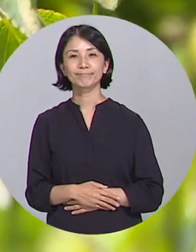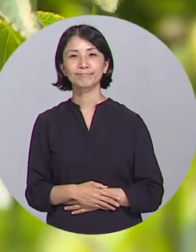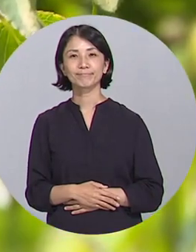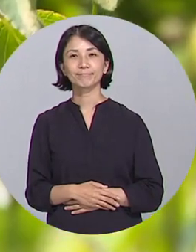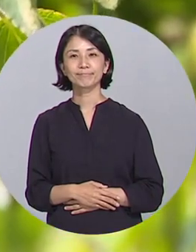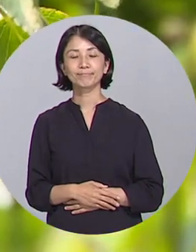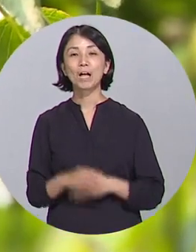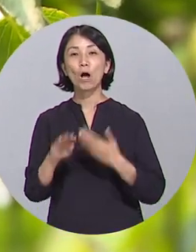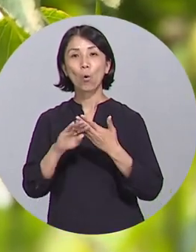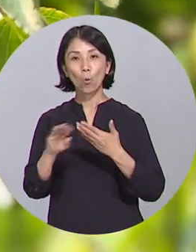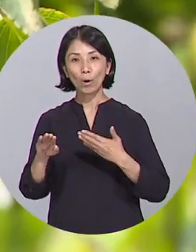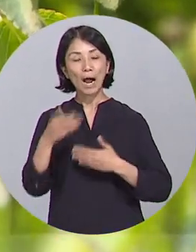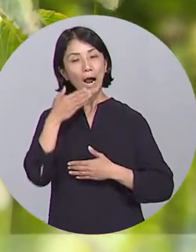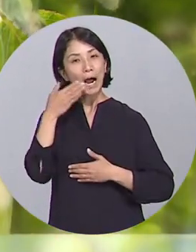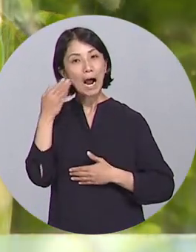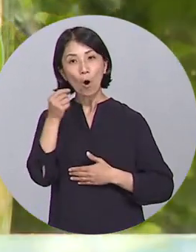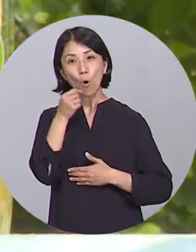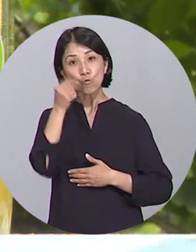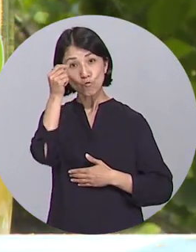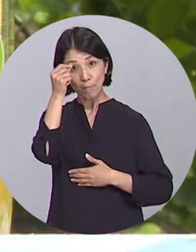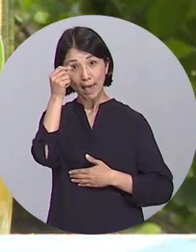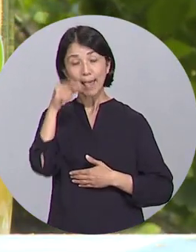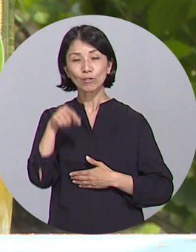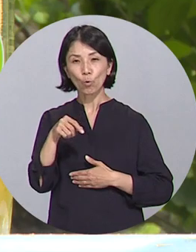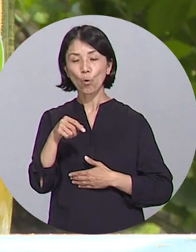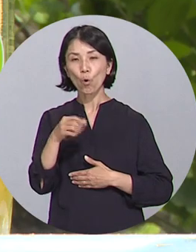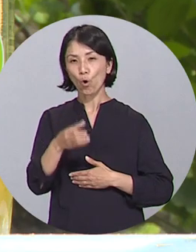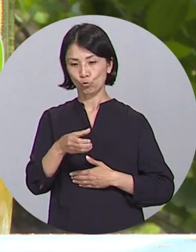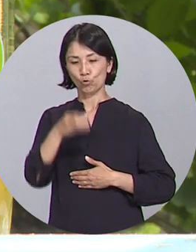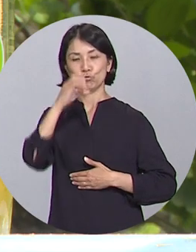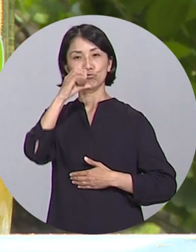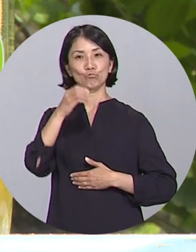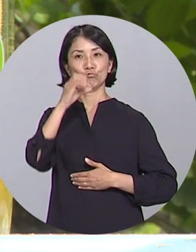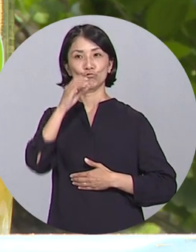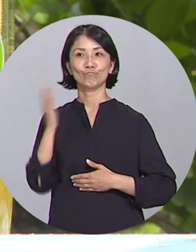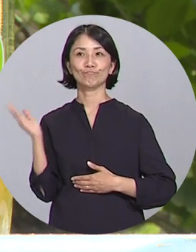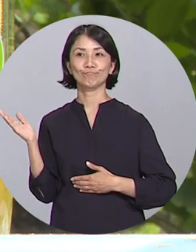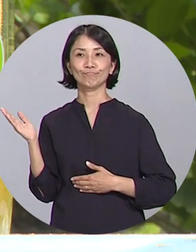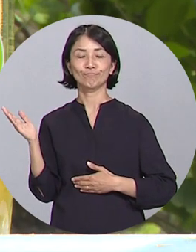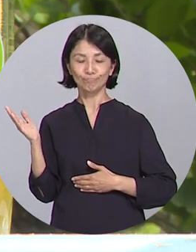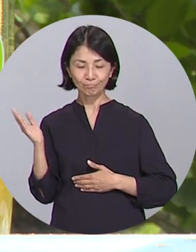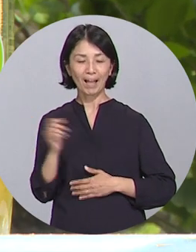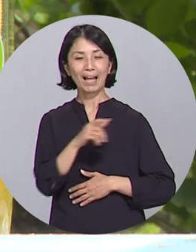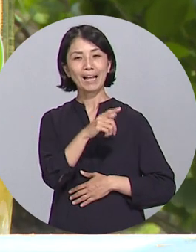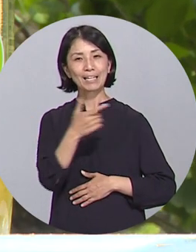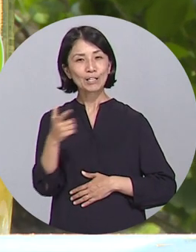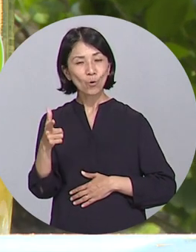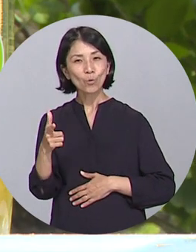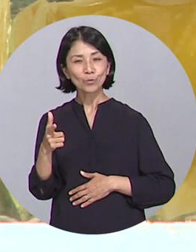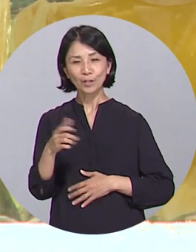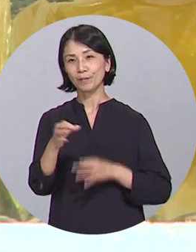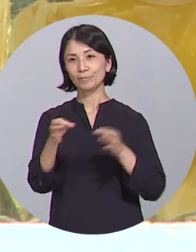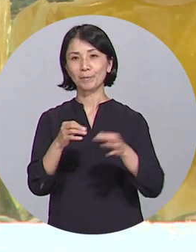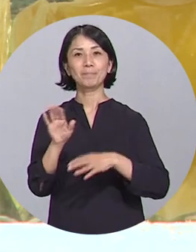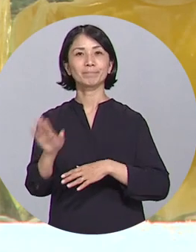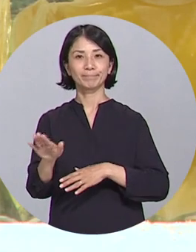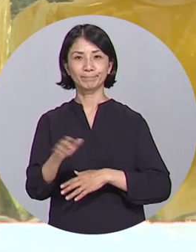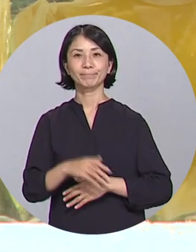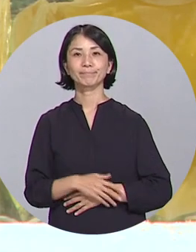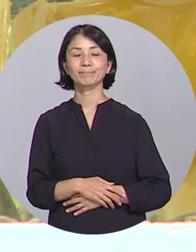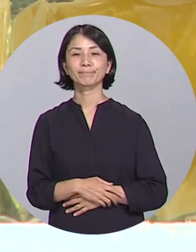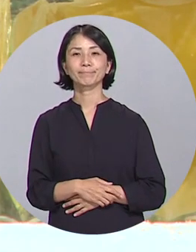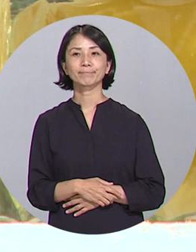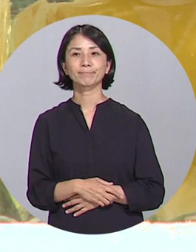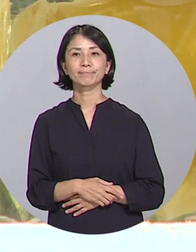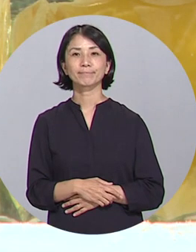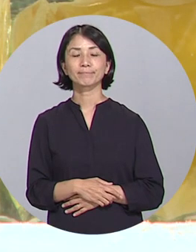他にも青梅が丸ごと入った梅ドリンク、元気100倍など、さまざまな形で越生の梅を味わうことができます